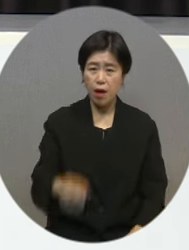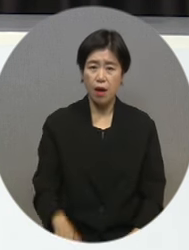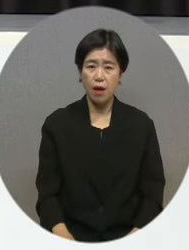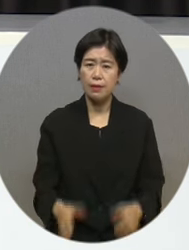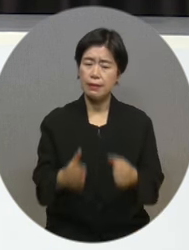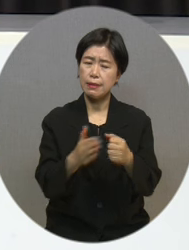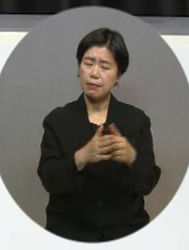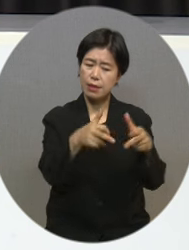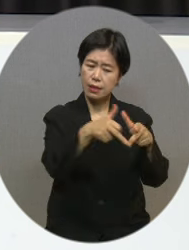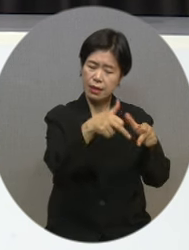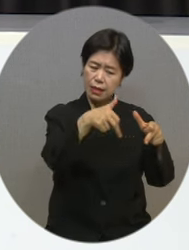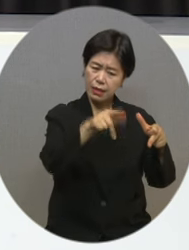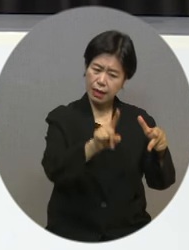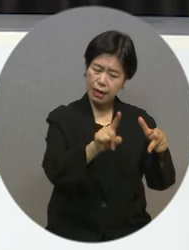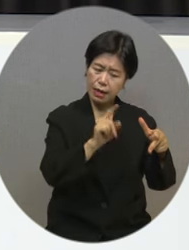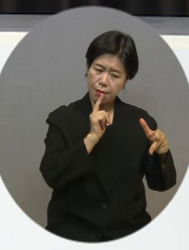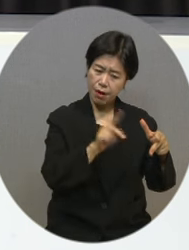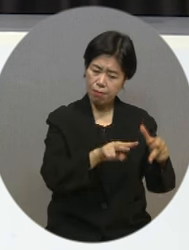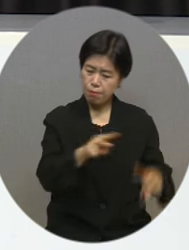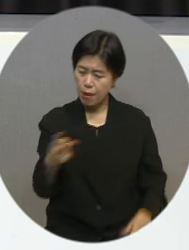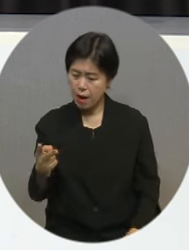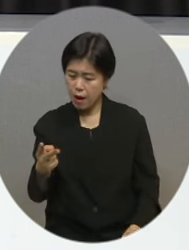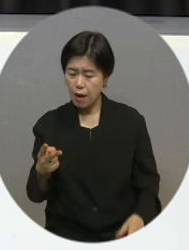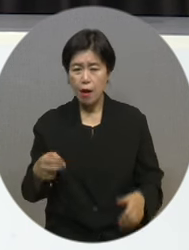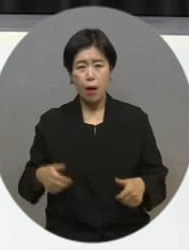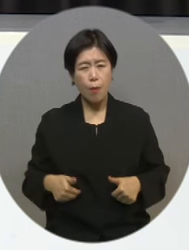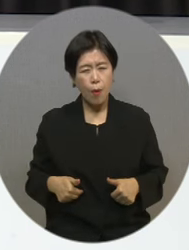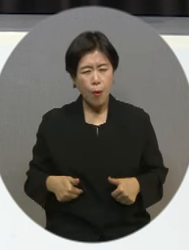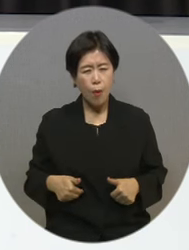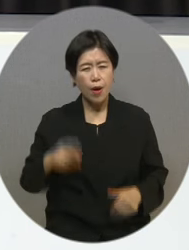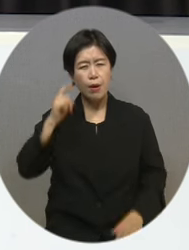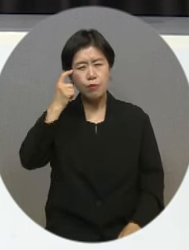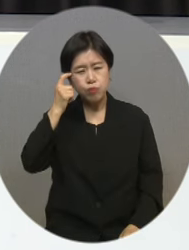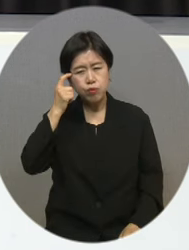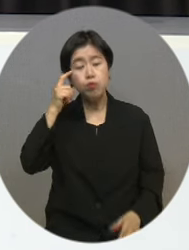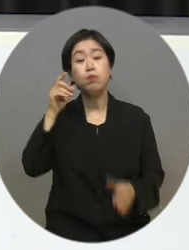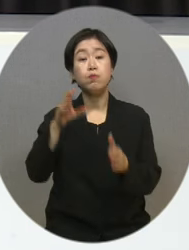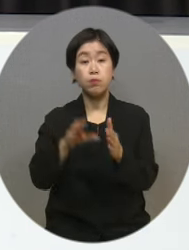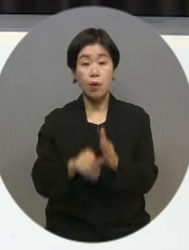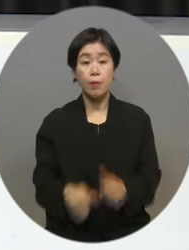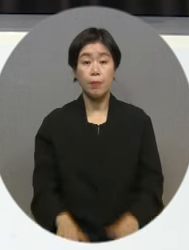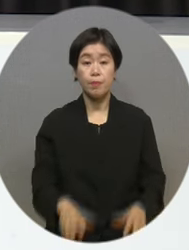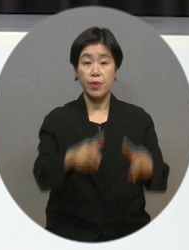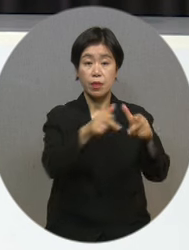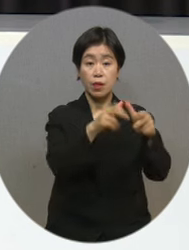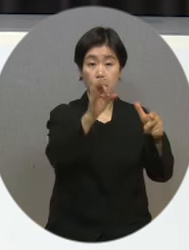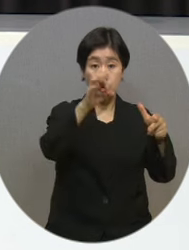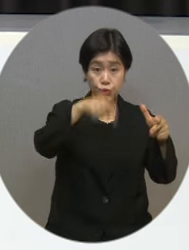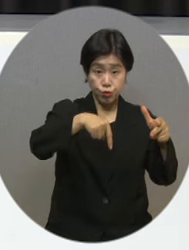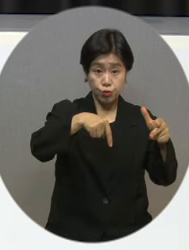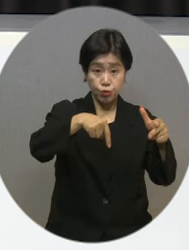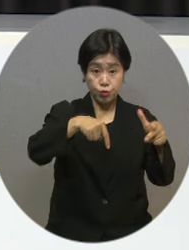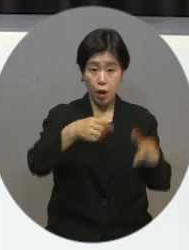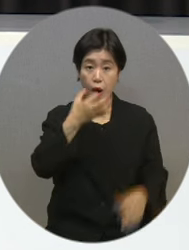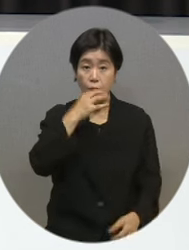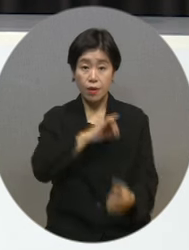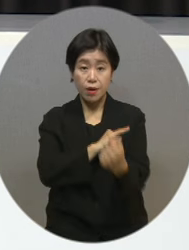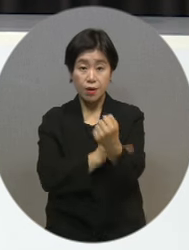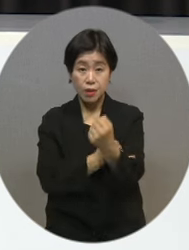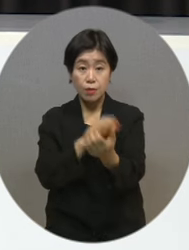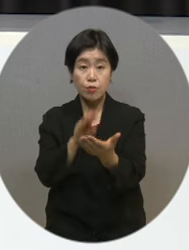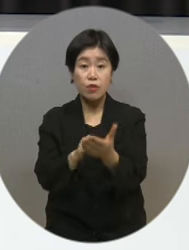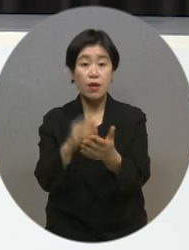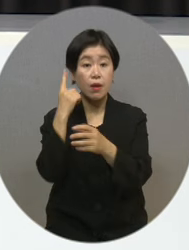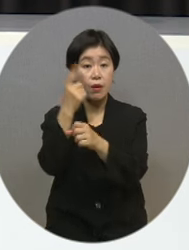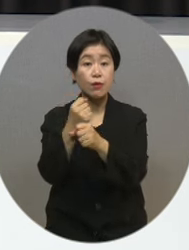말로 사용해보자 하는 그 과정에서 장애우 권익문제연구소라고 하는 지금 사단법인 저도 이제